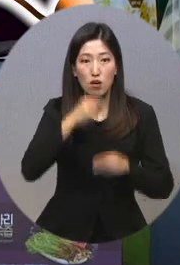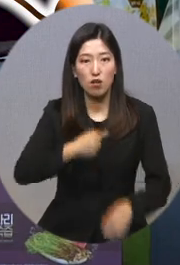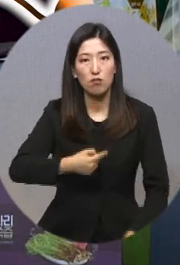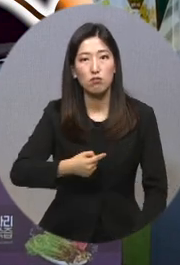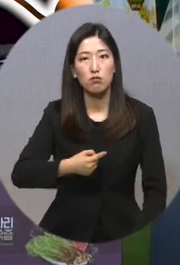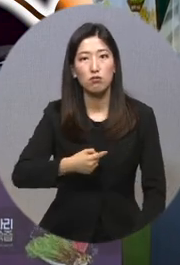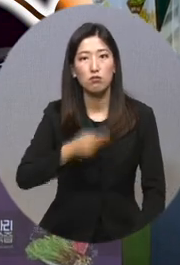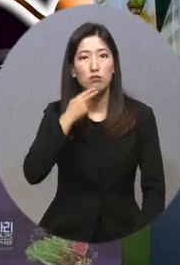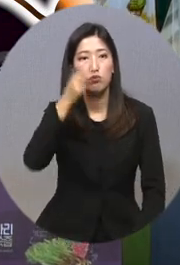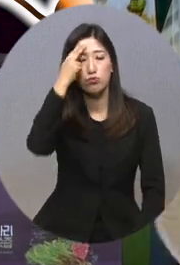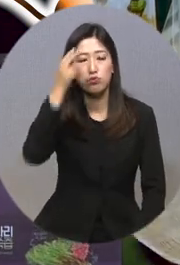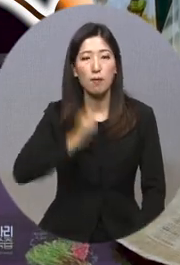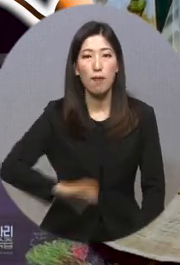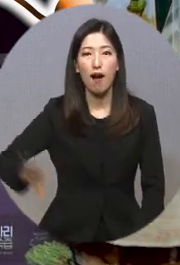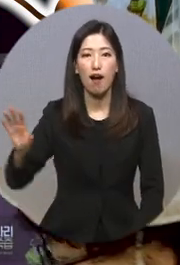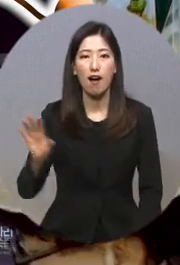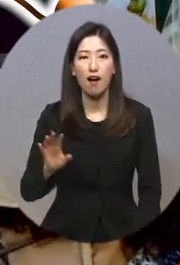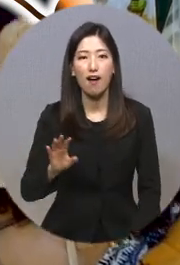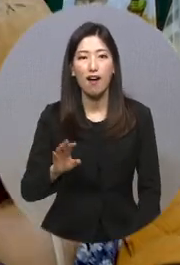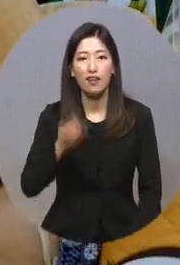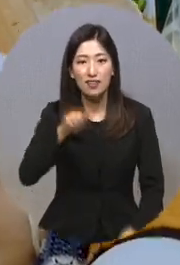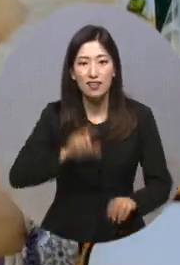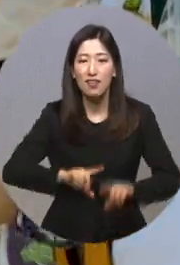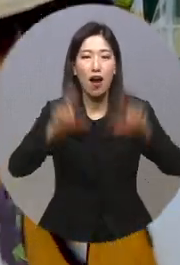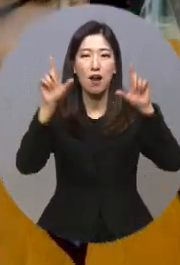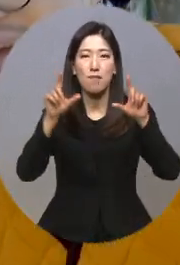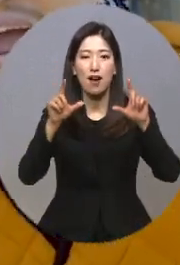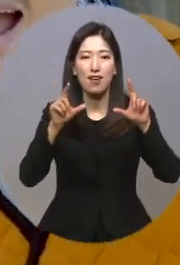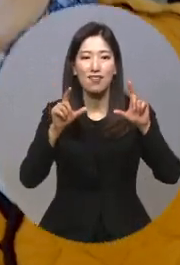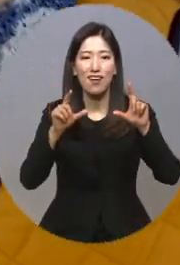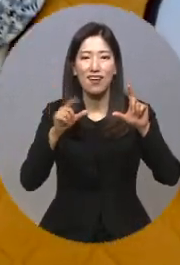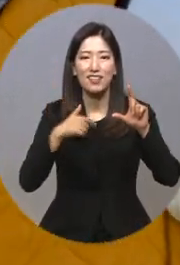것 같아요. 오. 하루하루 그날그날 그만!